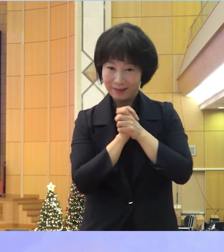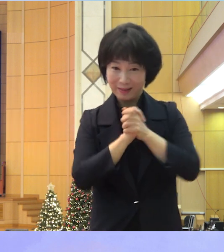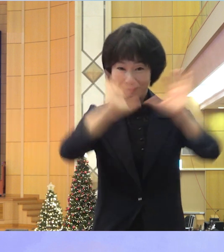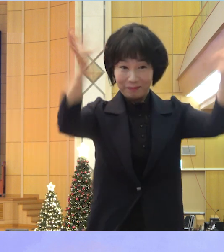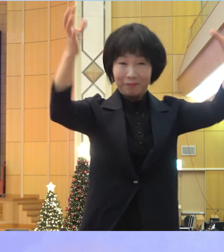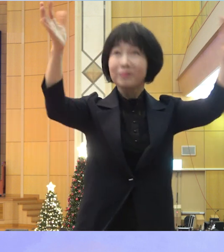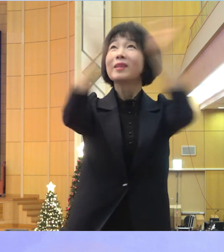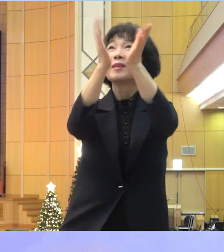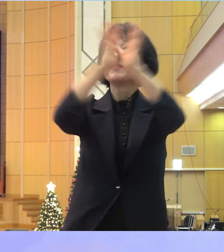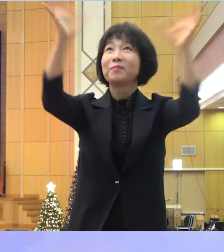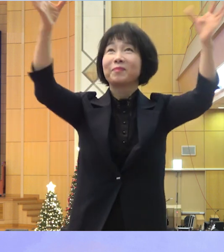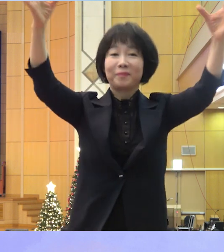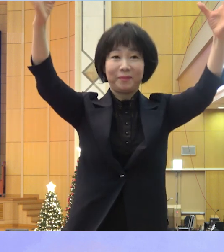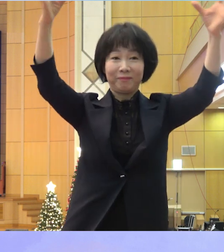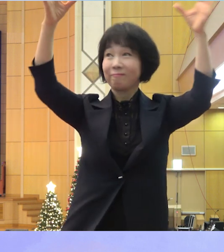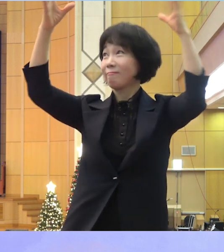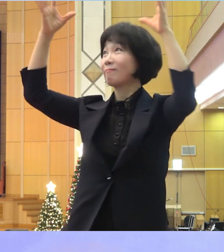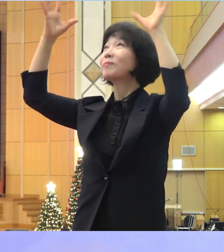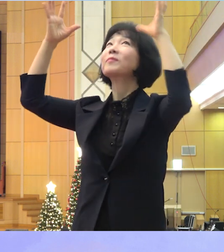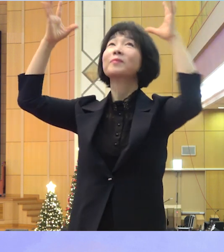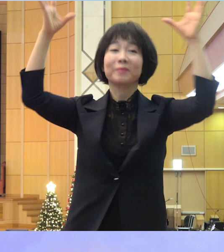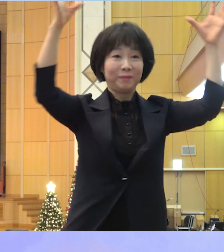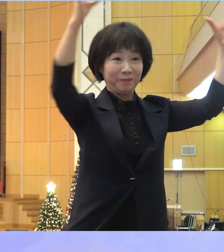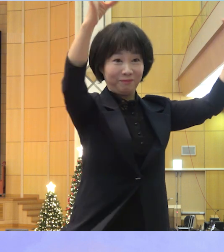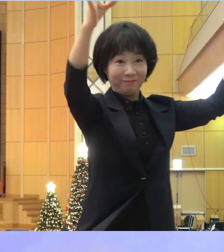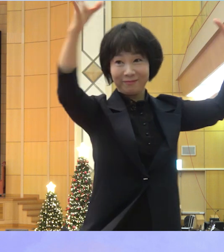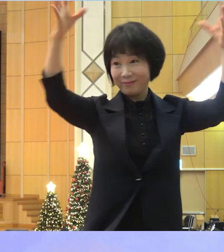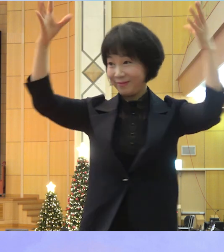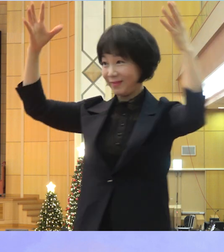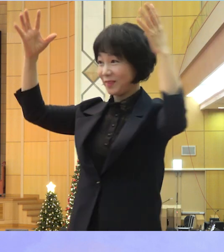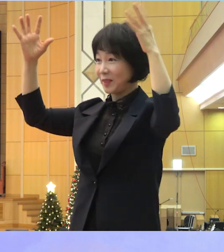큰 박수로 하나님께 영광 돌리겠습니다.